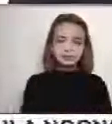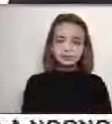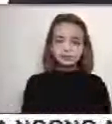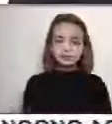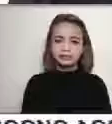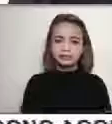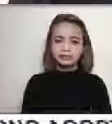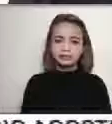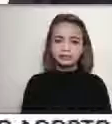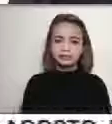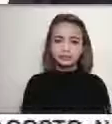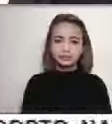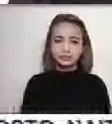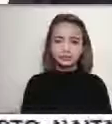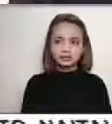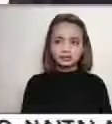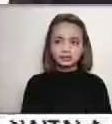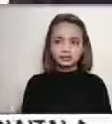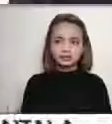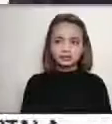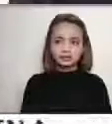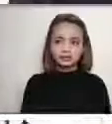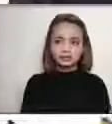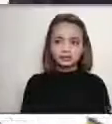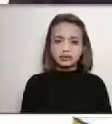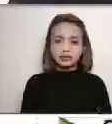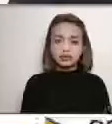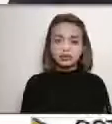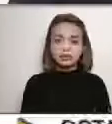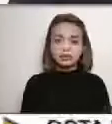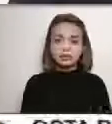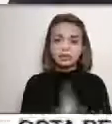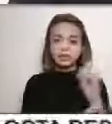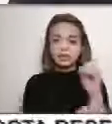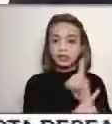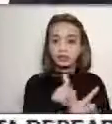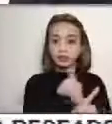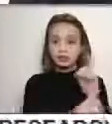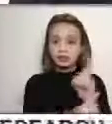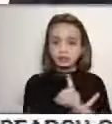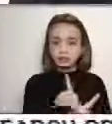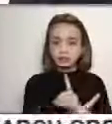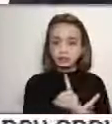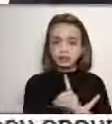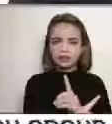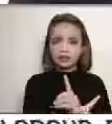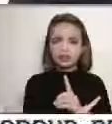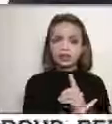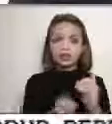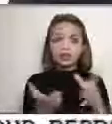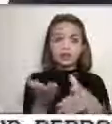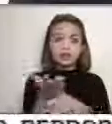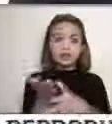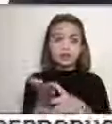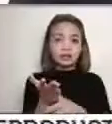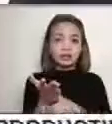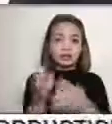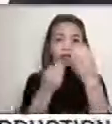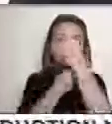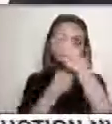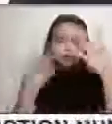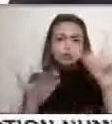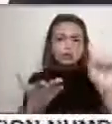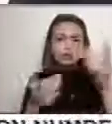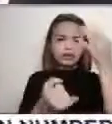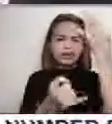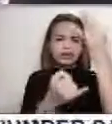Rise and Shine, Diane! Rise and Shine, Pilipinas! Bagamat may nagbabadyang masungit na panahon ngayong umaga, ay hindi nagpaawat ang marami sa ating mga kababayan